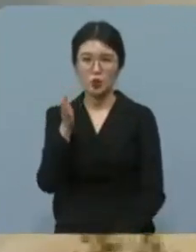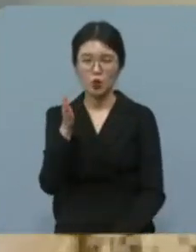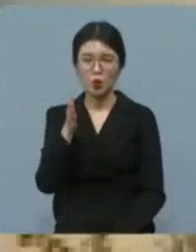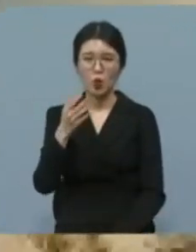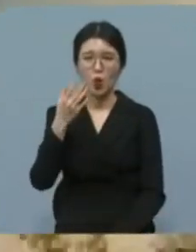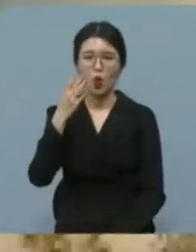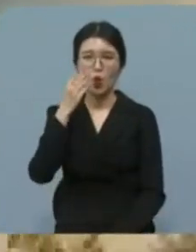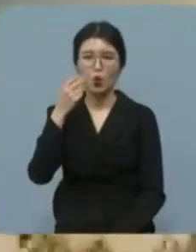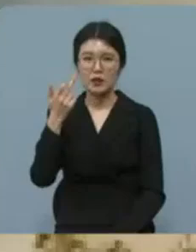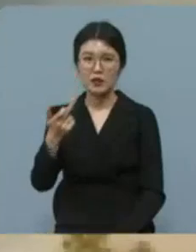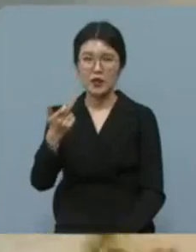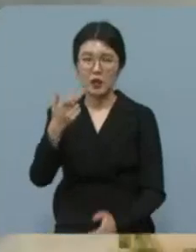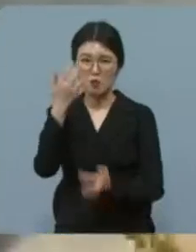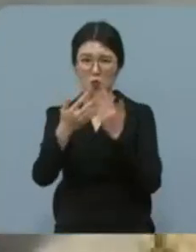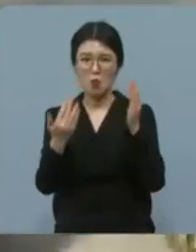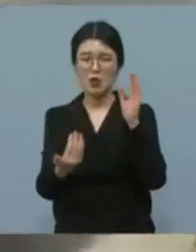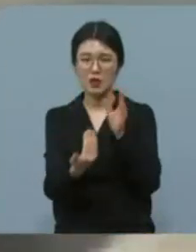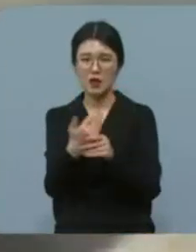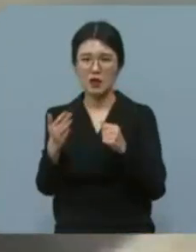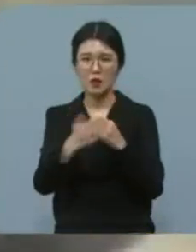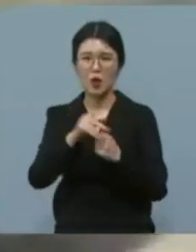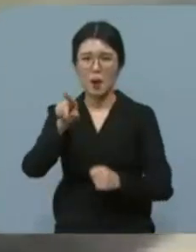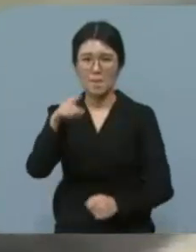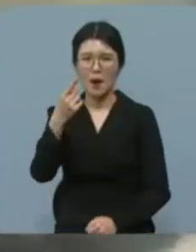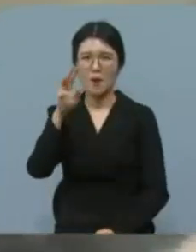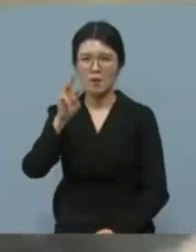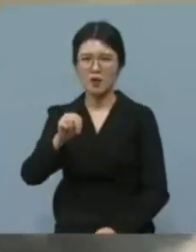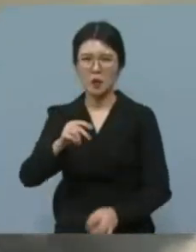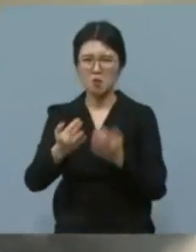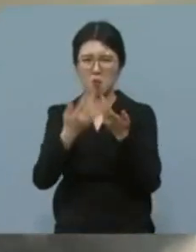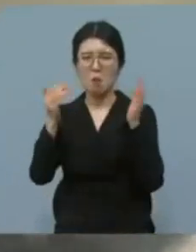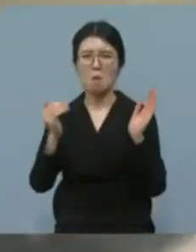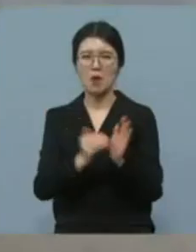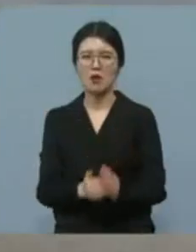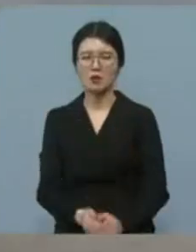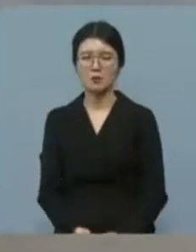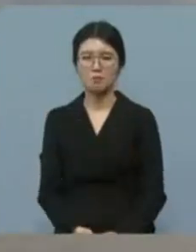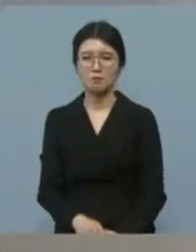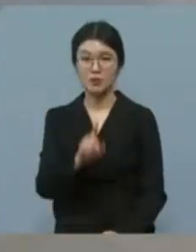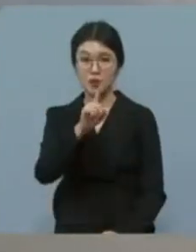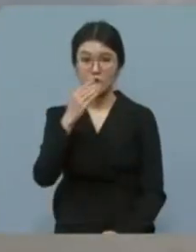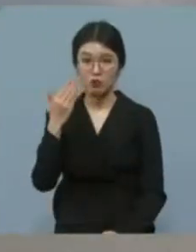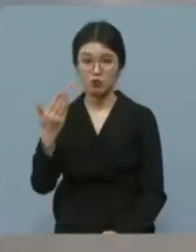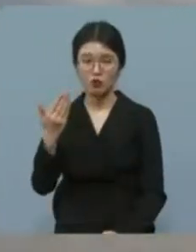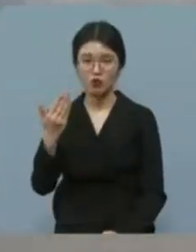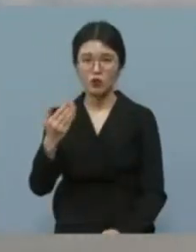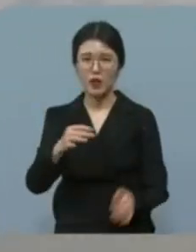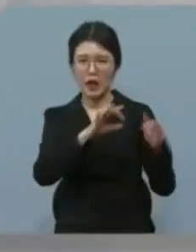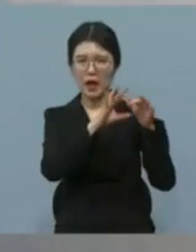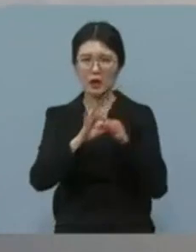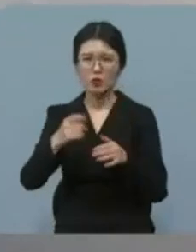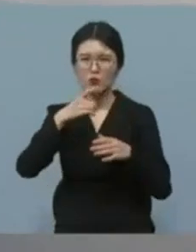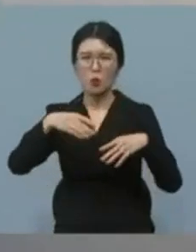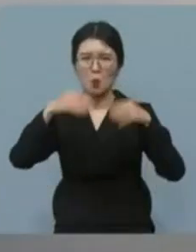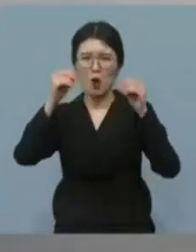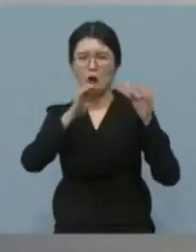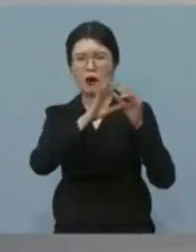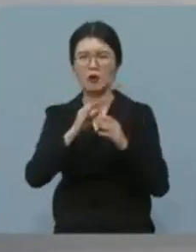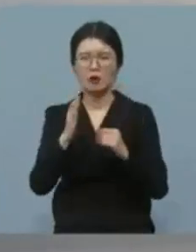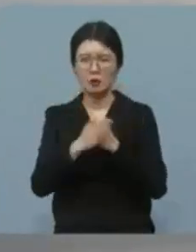청주시 옥산면에서 들풀이 발생해 백제곱미터가 소실되기도 했습니다 소방당국은 당분간 건조한 날씨가